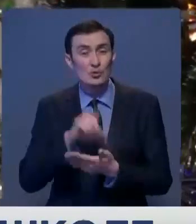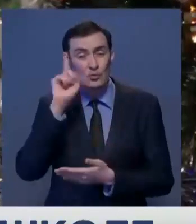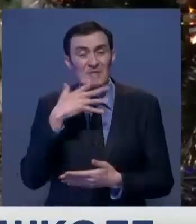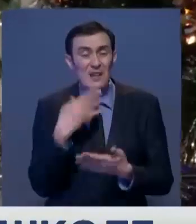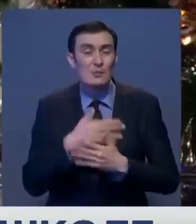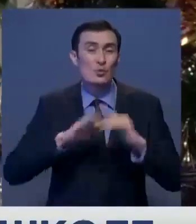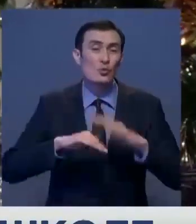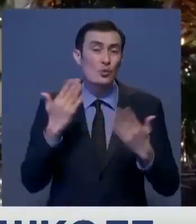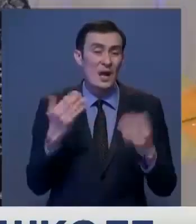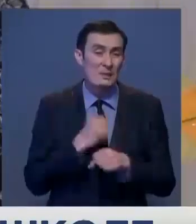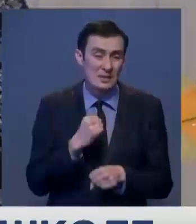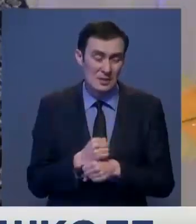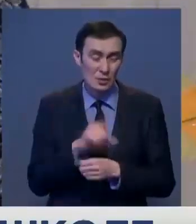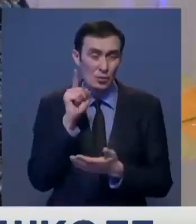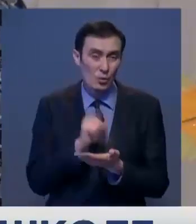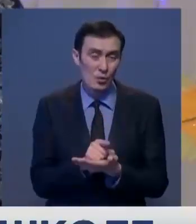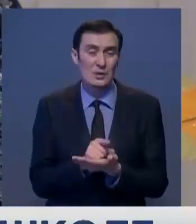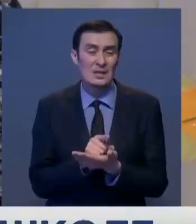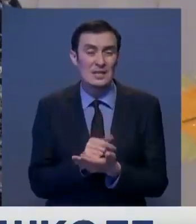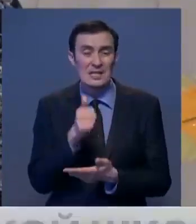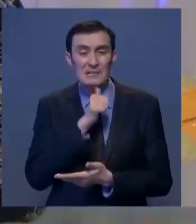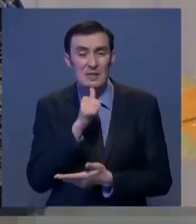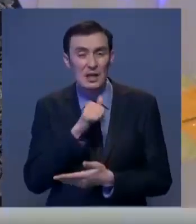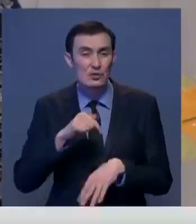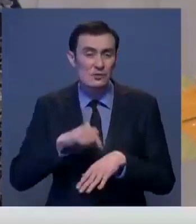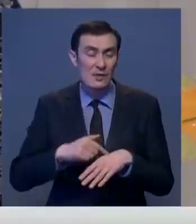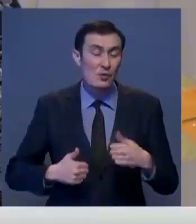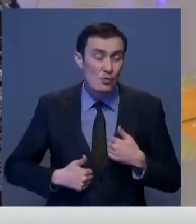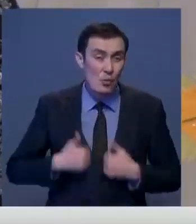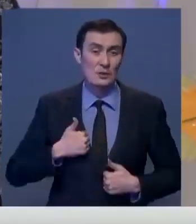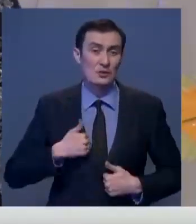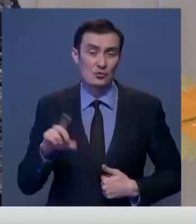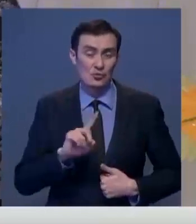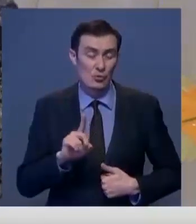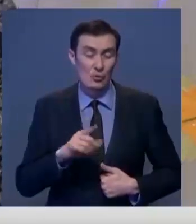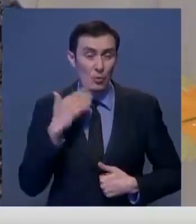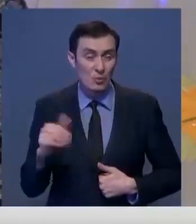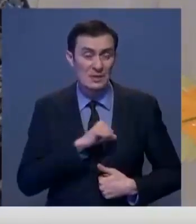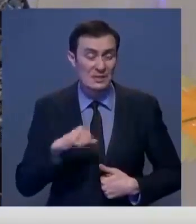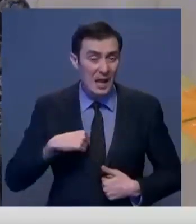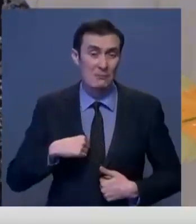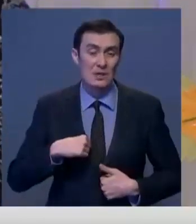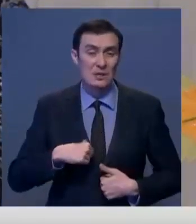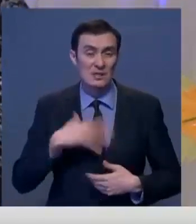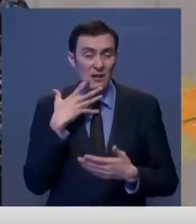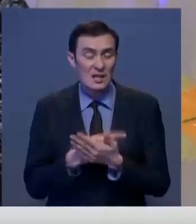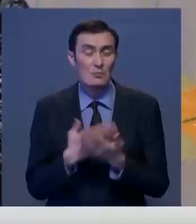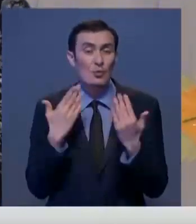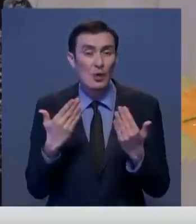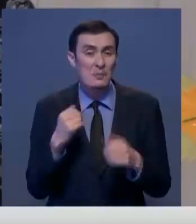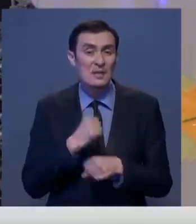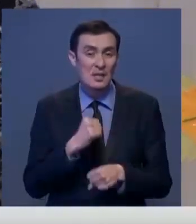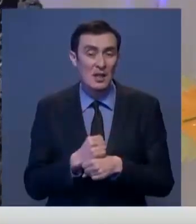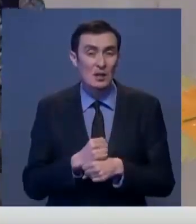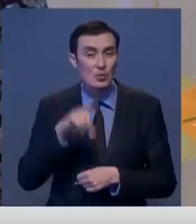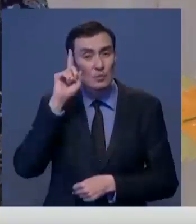что-то своими руками. Он должен испытывать чувство гордости от того, что он может что-то.